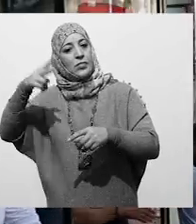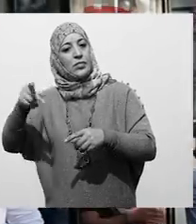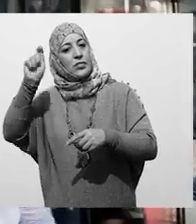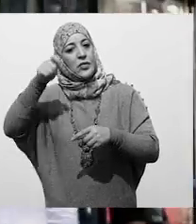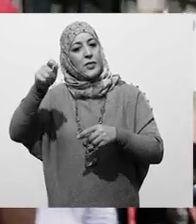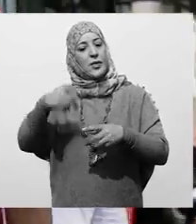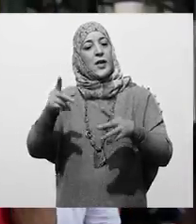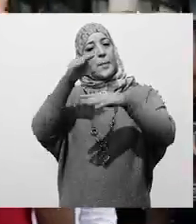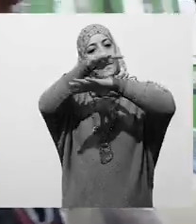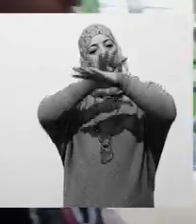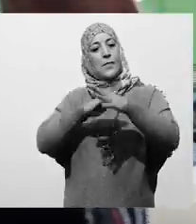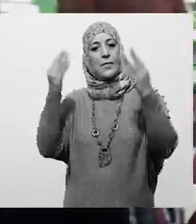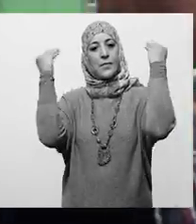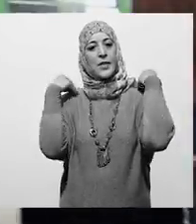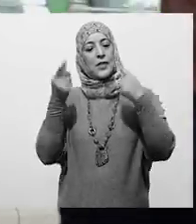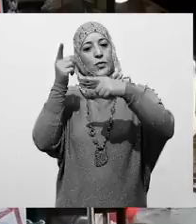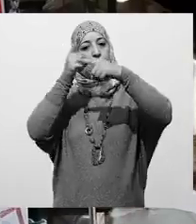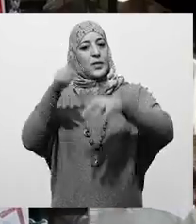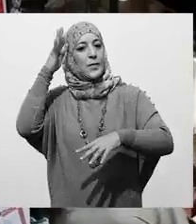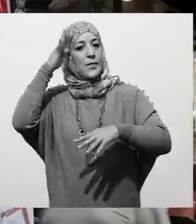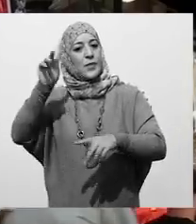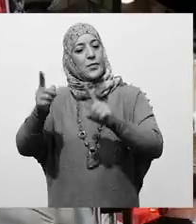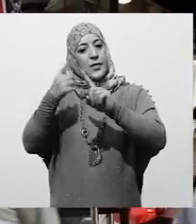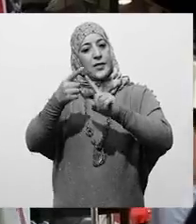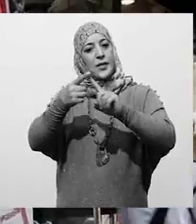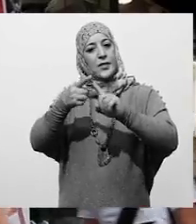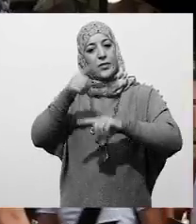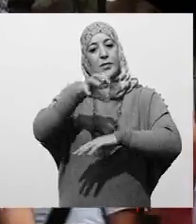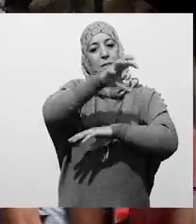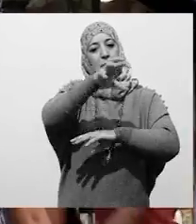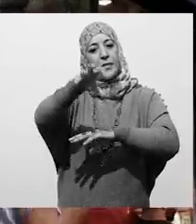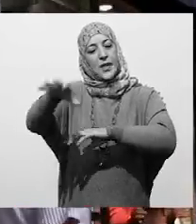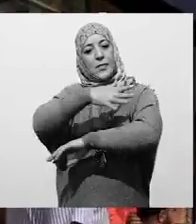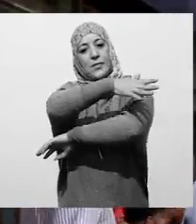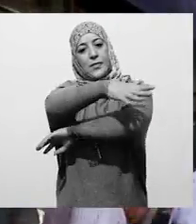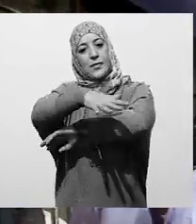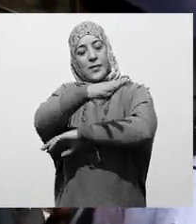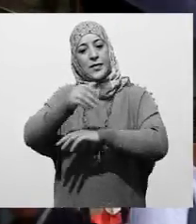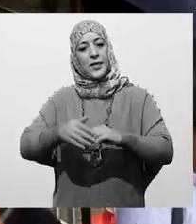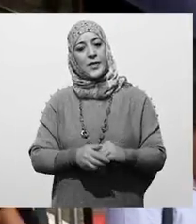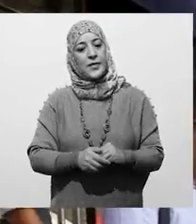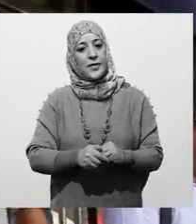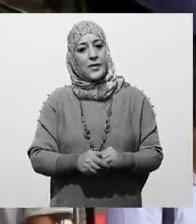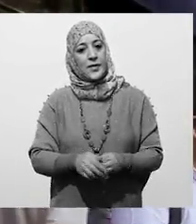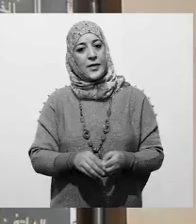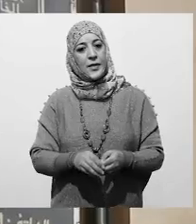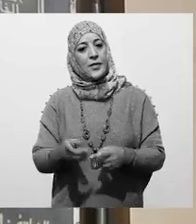deux gouvernorats de Bizerte et de la Manouba. Ils se sont intéressés aux zones urbaines, périurbaines et